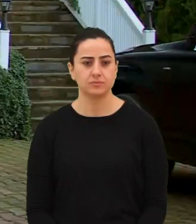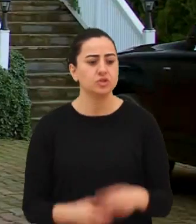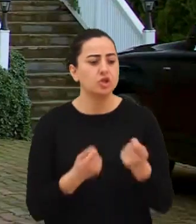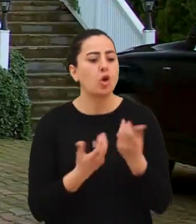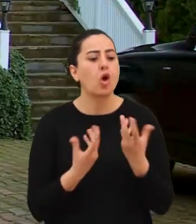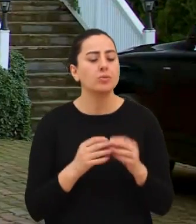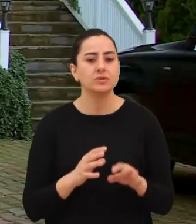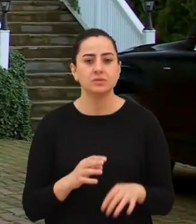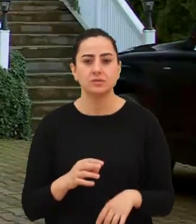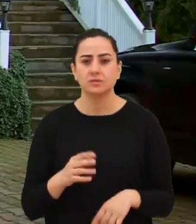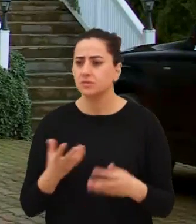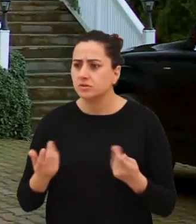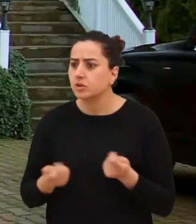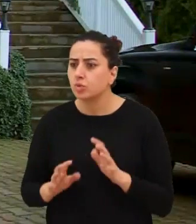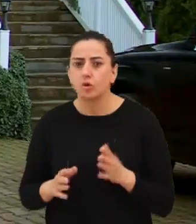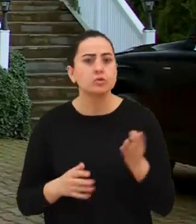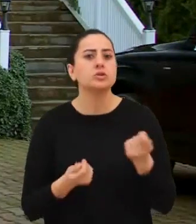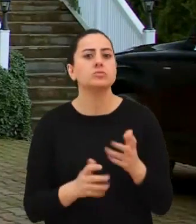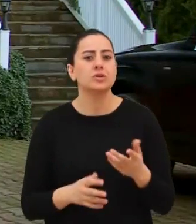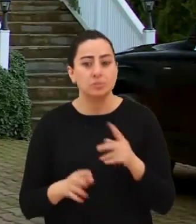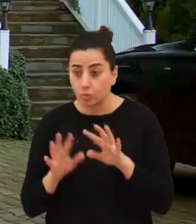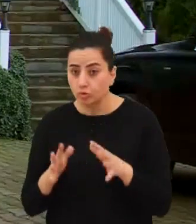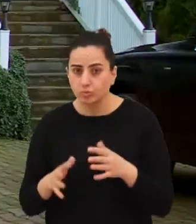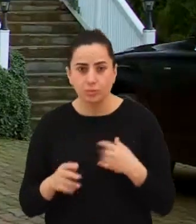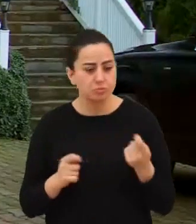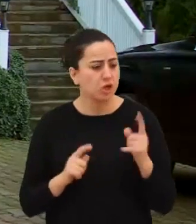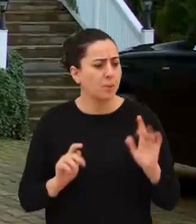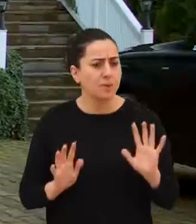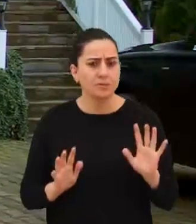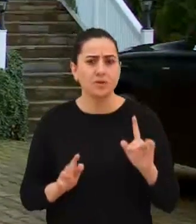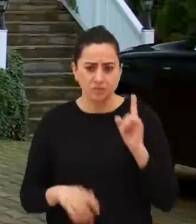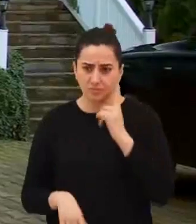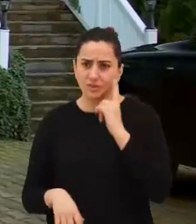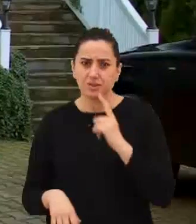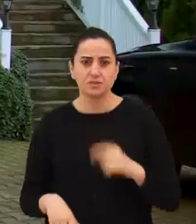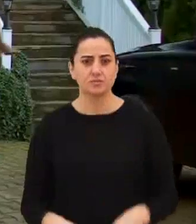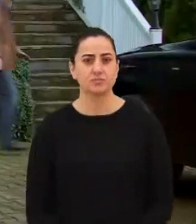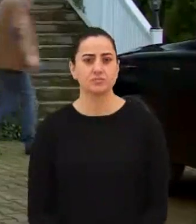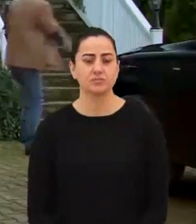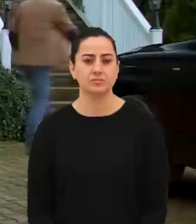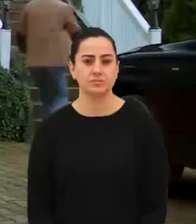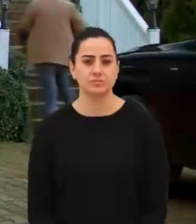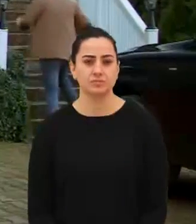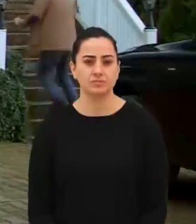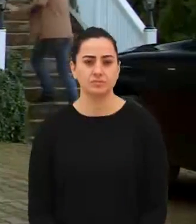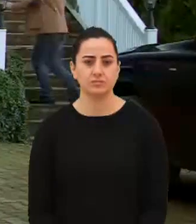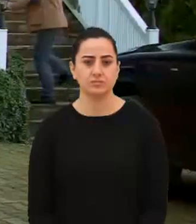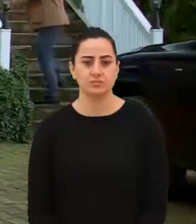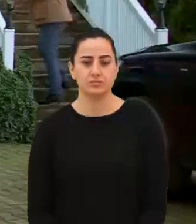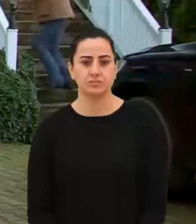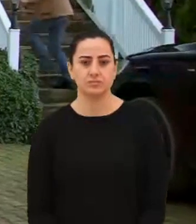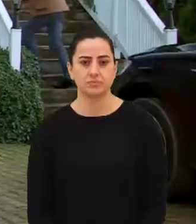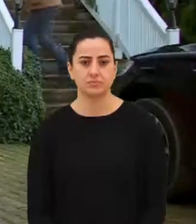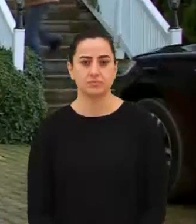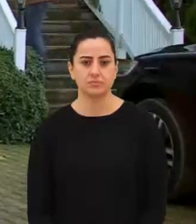Çalışmıyor Şükrü. Ha çalışmıyor ya. Vallahi çalışmıyor. Yine mi bozdun, ne yaptın? Ben bir şey yapmadım Şükrü. Yaptım diyorum sana. Ne demek ben yaptım ya, ben bir şey yapmadım.